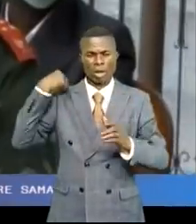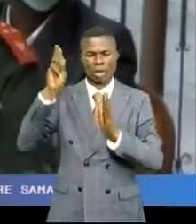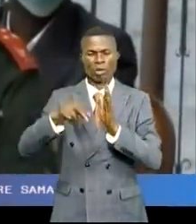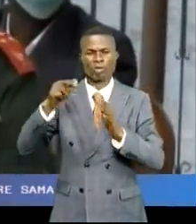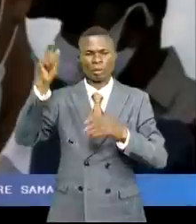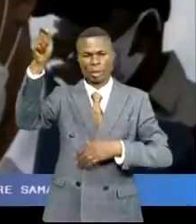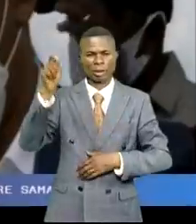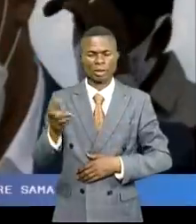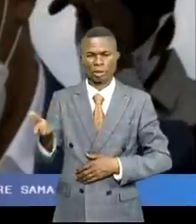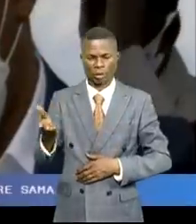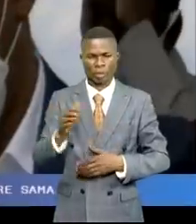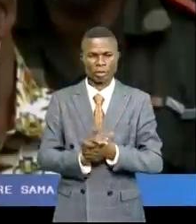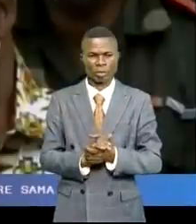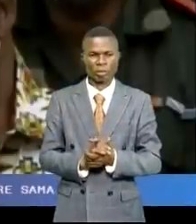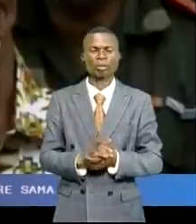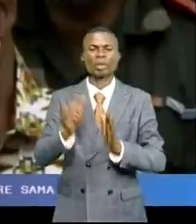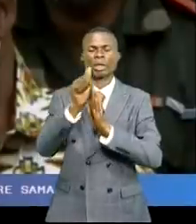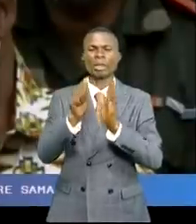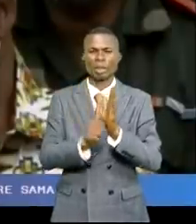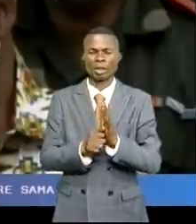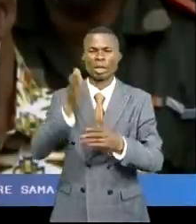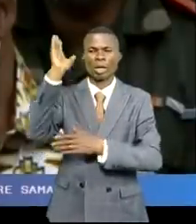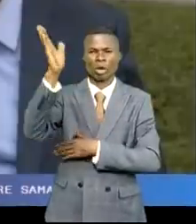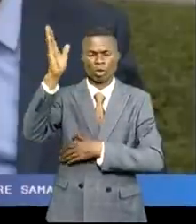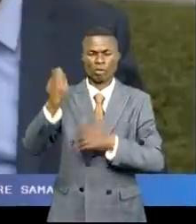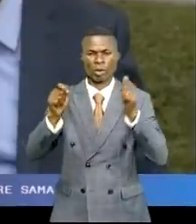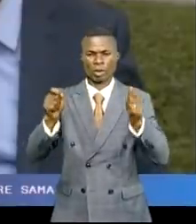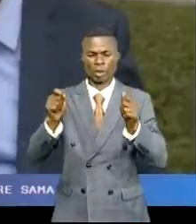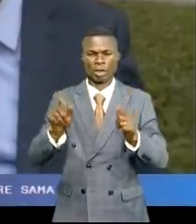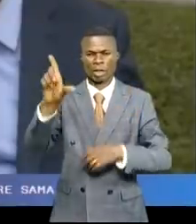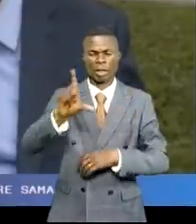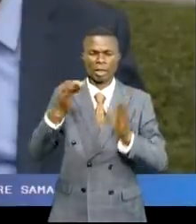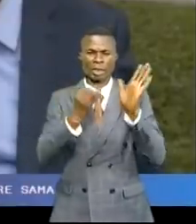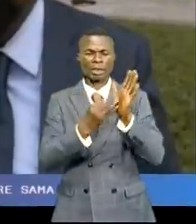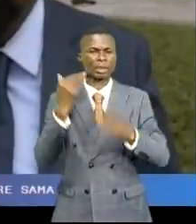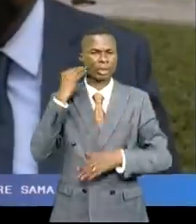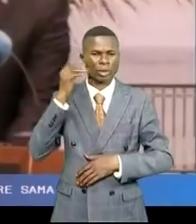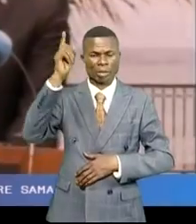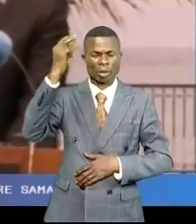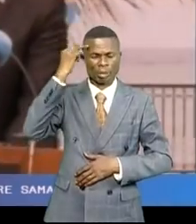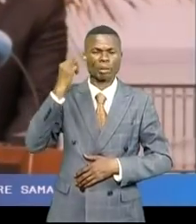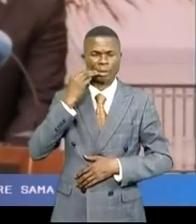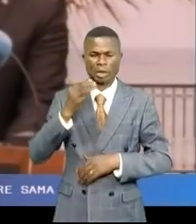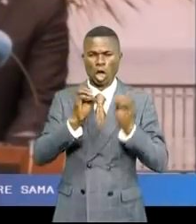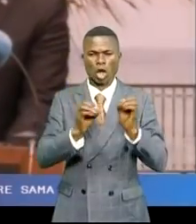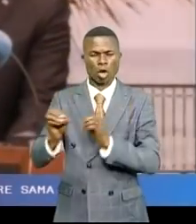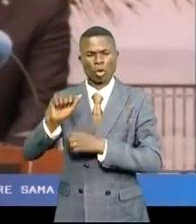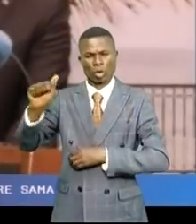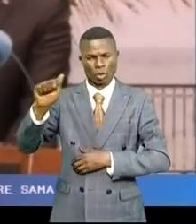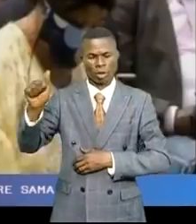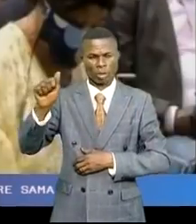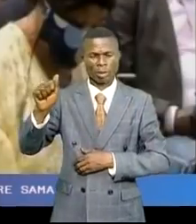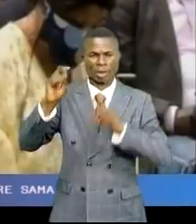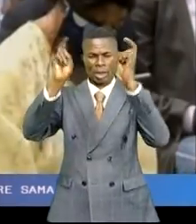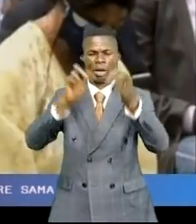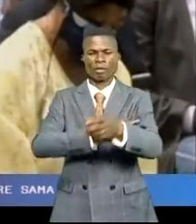militaires. C'est l'une des articulations de la conférence des presse tenue ce lundi 7 juin par le Premier ministre Jean-Michel Samalou Kondé Kyenge au